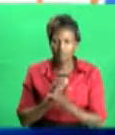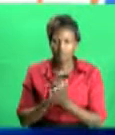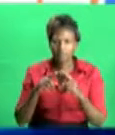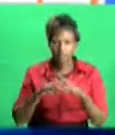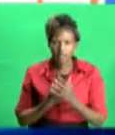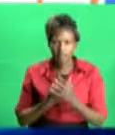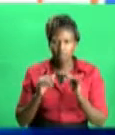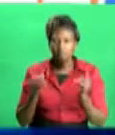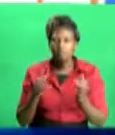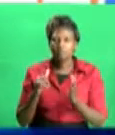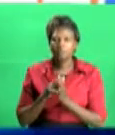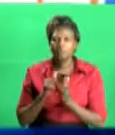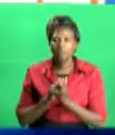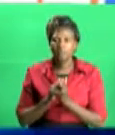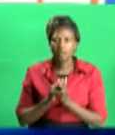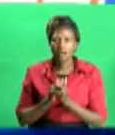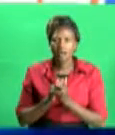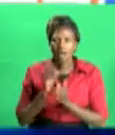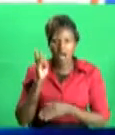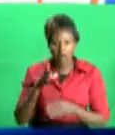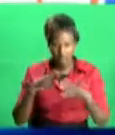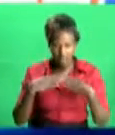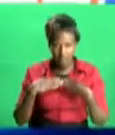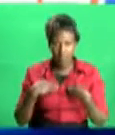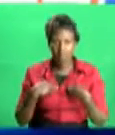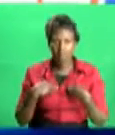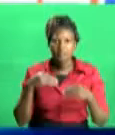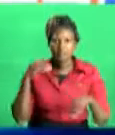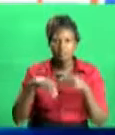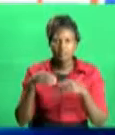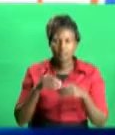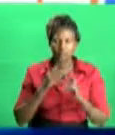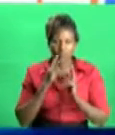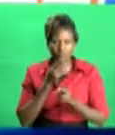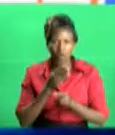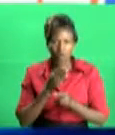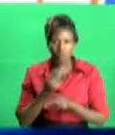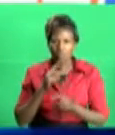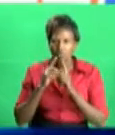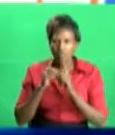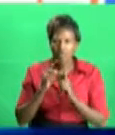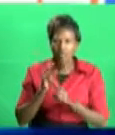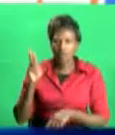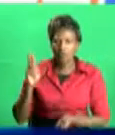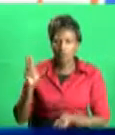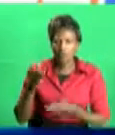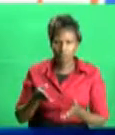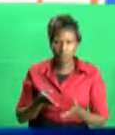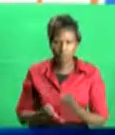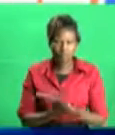Naanza na taarifa ambapo nitakubali matokeo ya uchaguzi mkuu. Haya ni matamshi ya Rais Uhuru Kenyatta aliyoyatoa hii leo